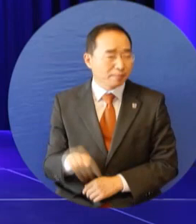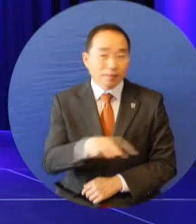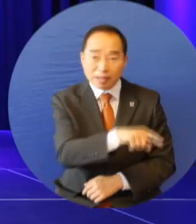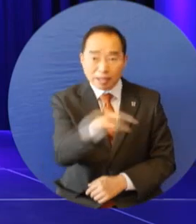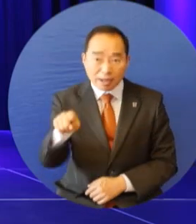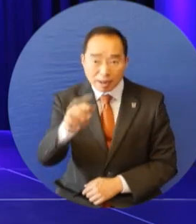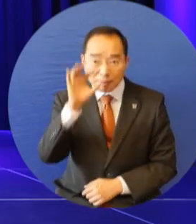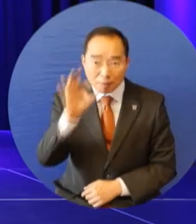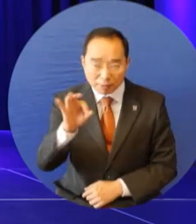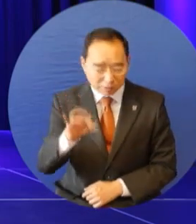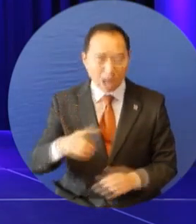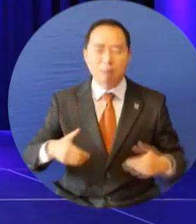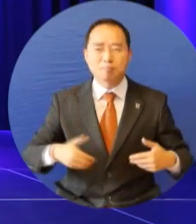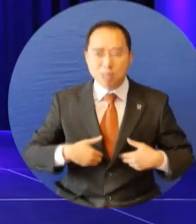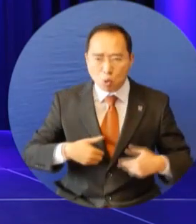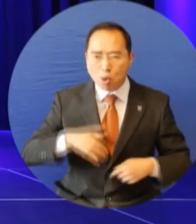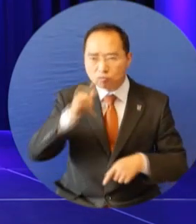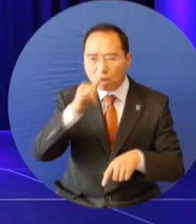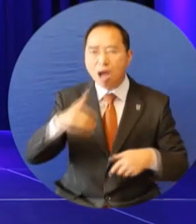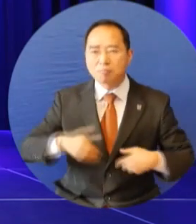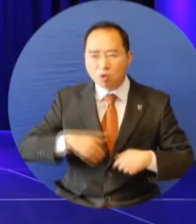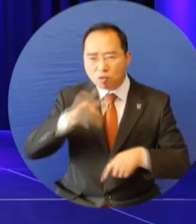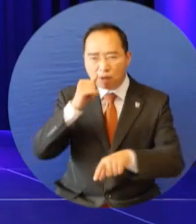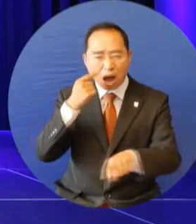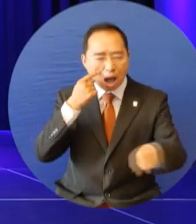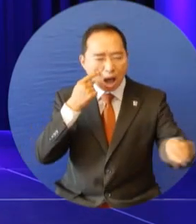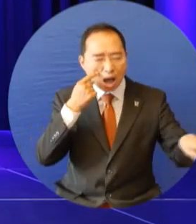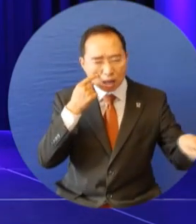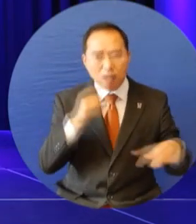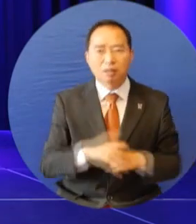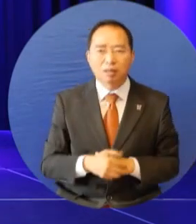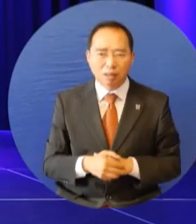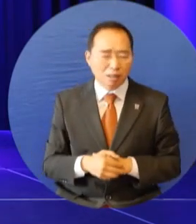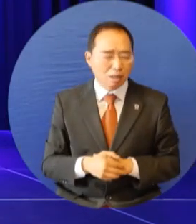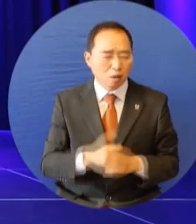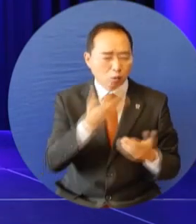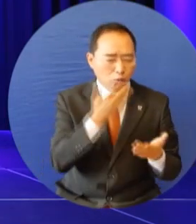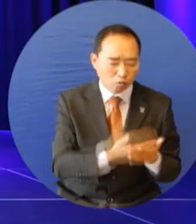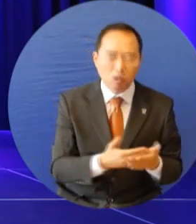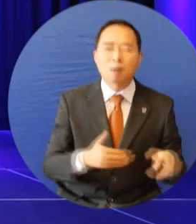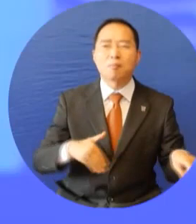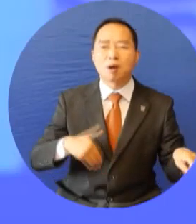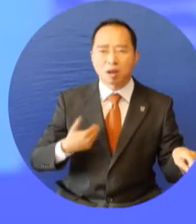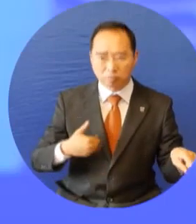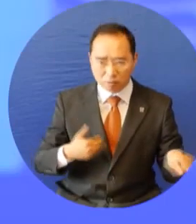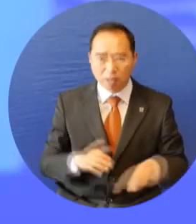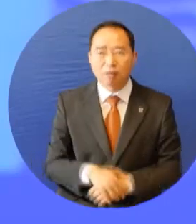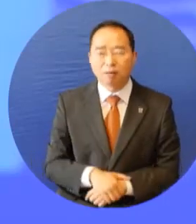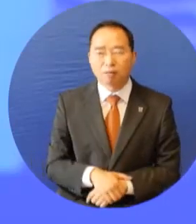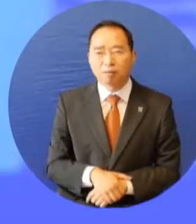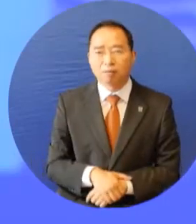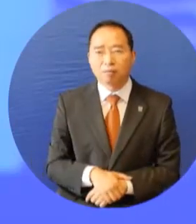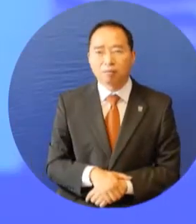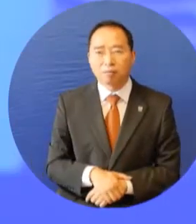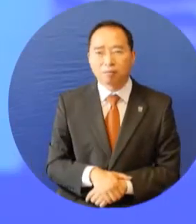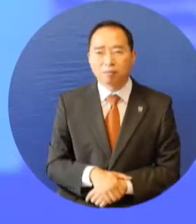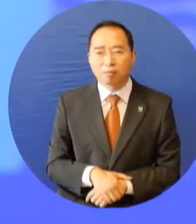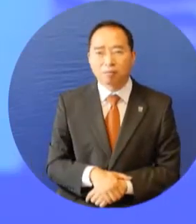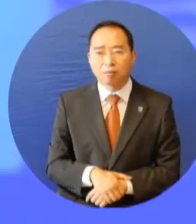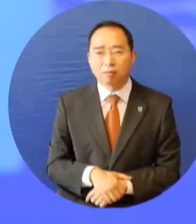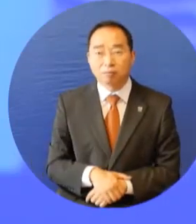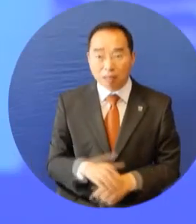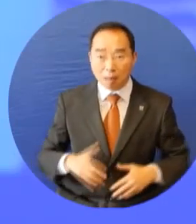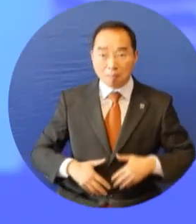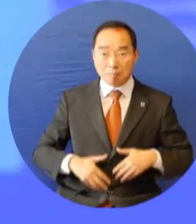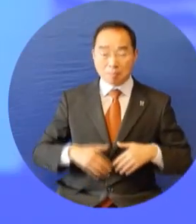우리가 자연을 이렇게 섬세하게 보면은 다 필요해서 있었구나. 아, 내가 이 소중함을